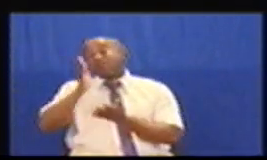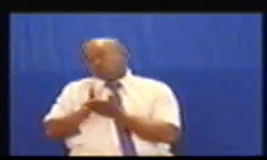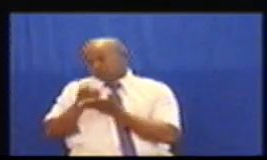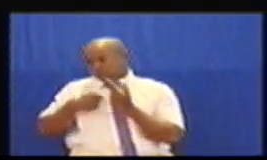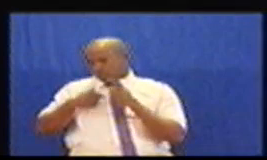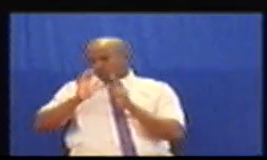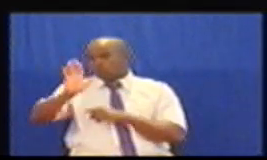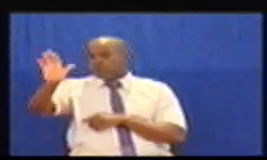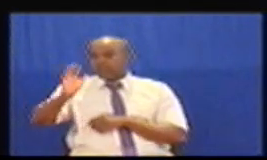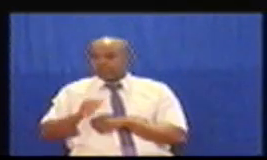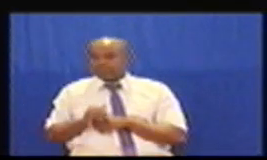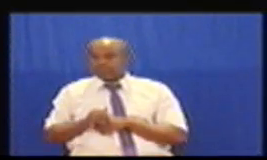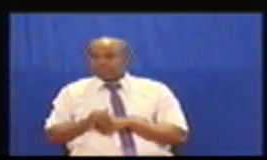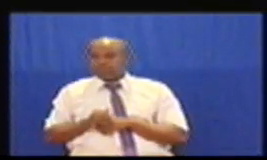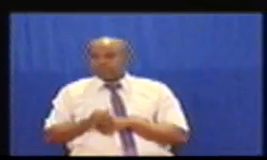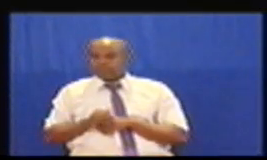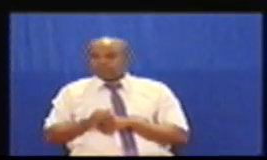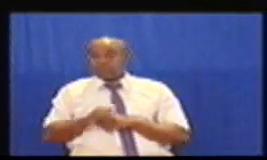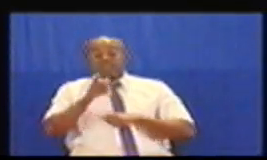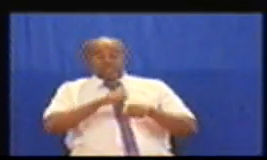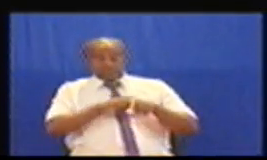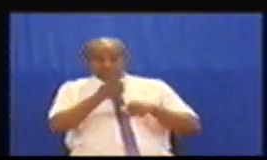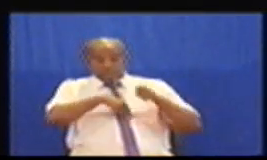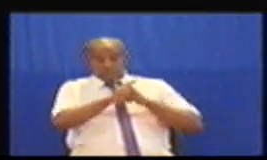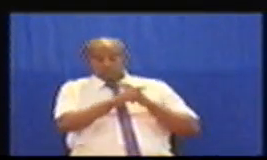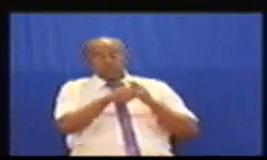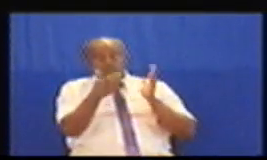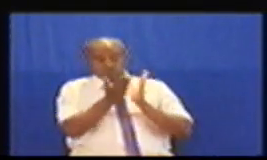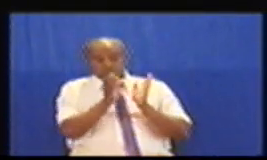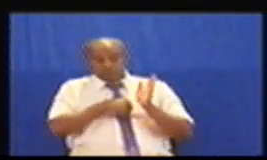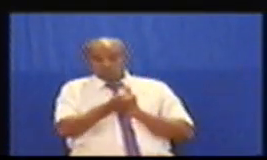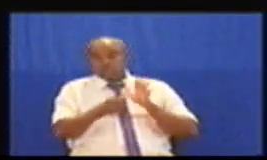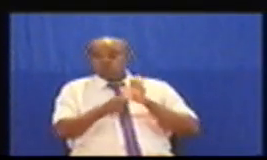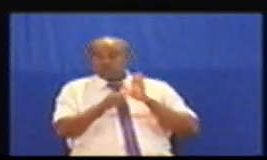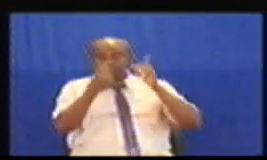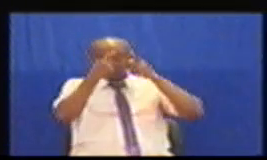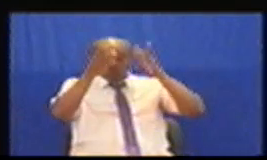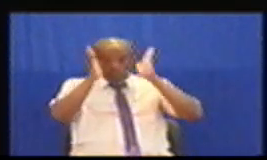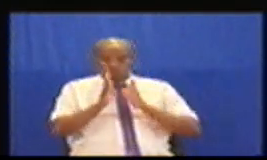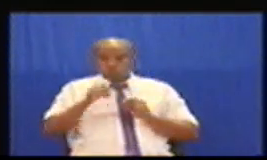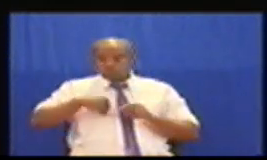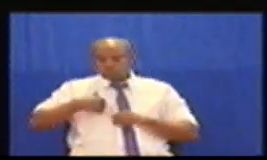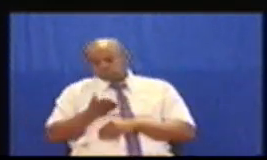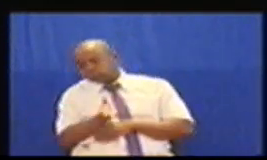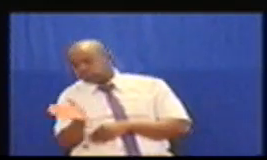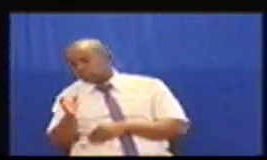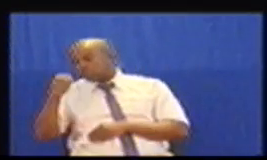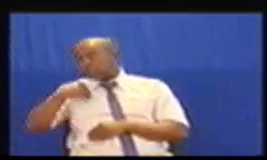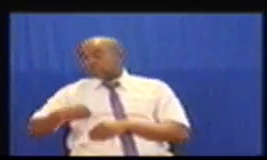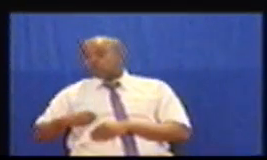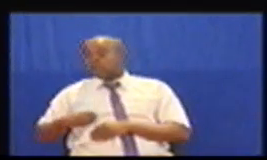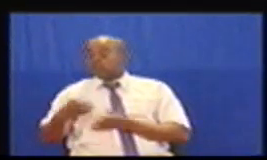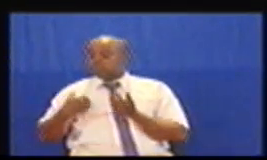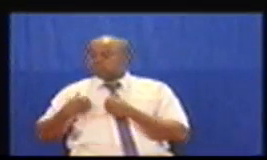yeye alipokuwa shule mimi nilikuwa na mimi bado mwanafunzi chuo kikuu. Nilikuwa napita tu pale sekondari Tosamaganga